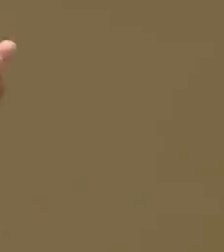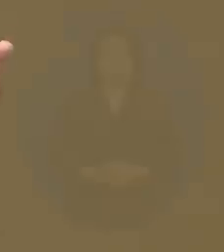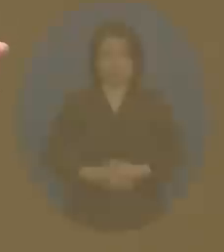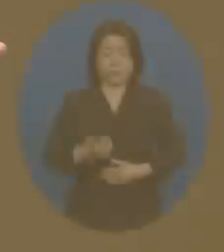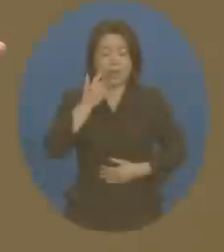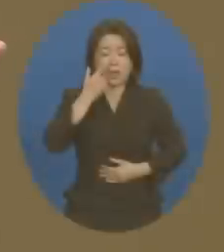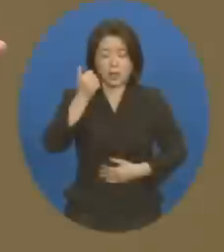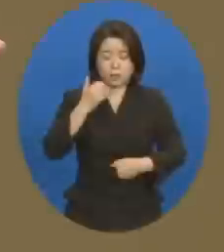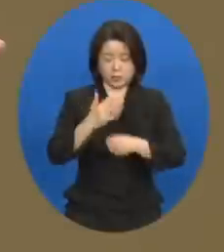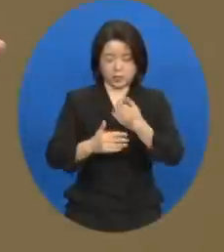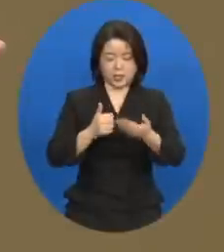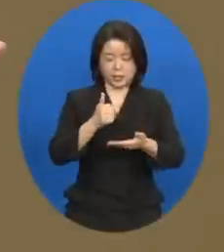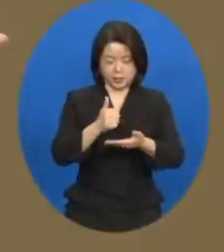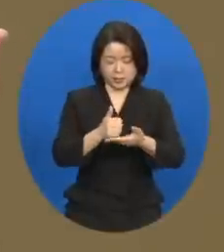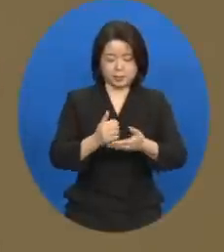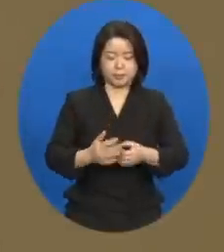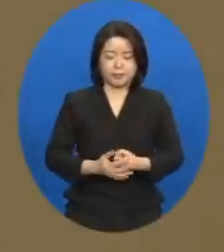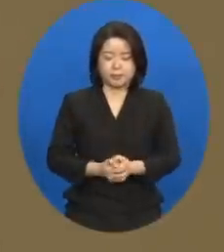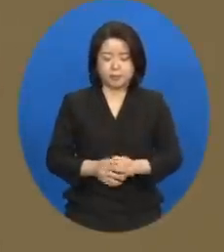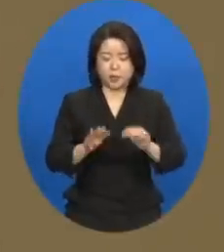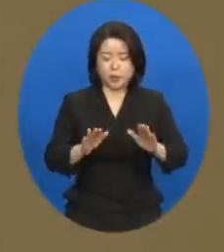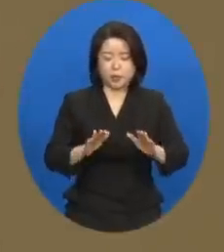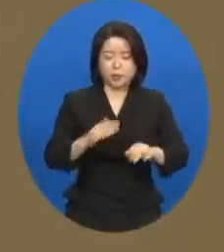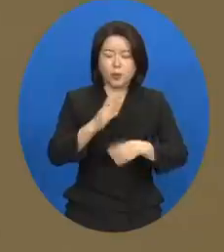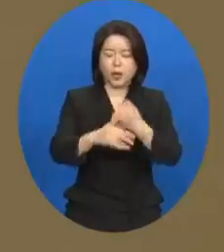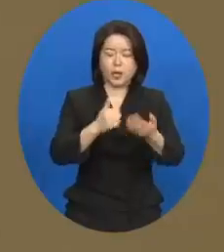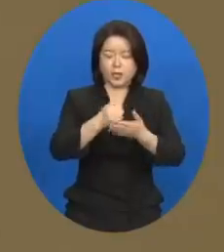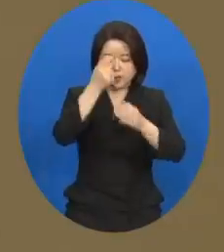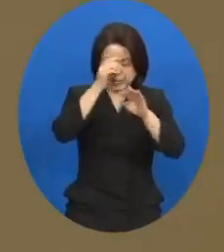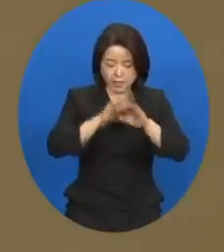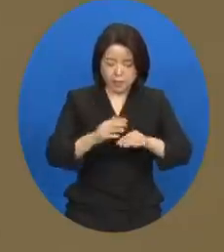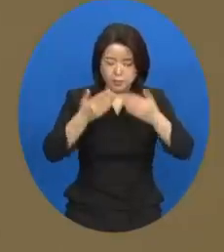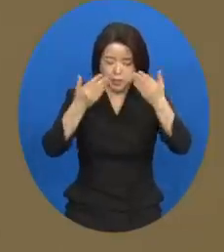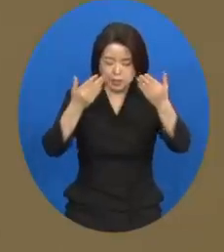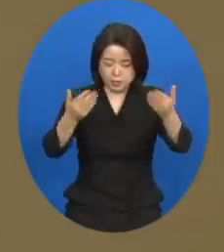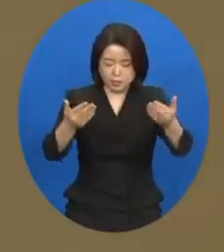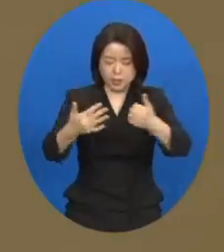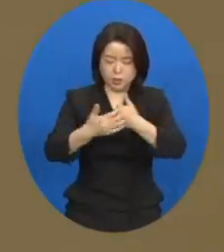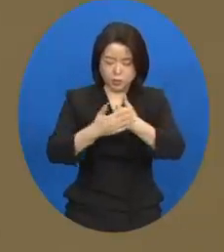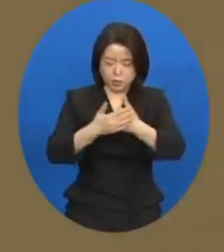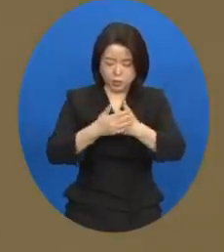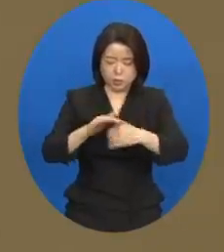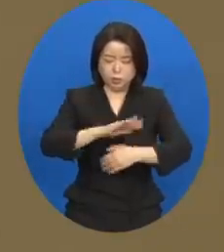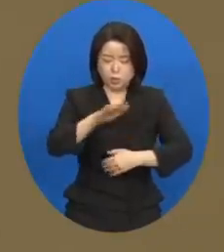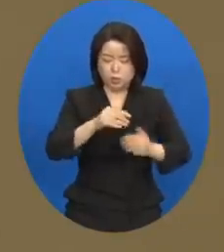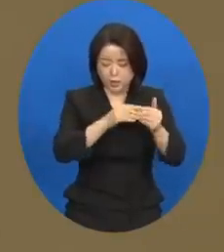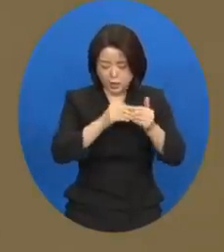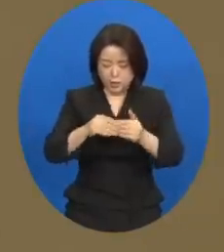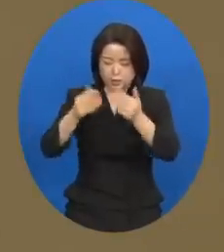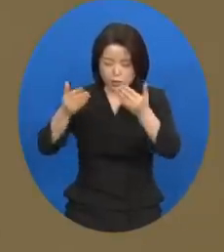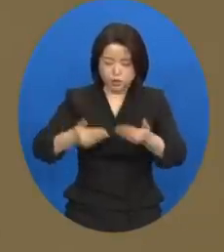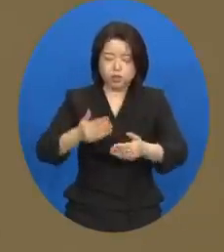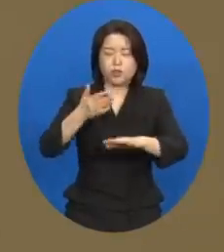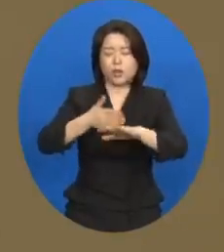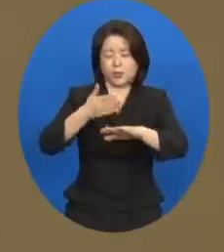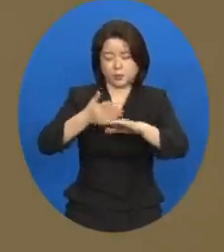아버지 하나님, 오늘도 하나님께 예배드릴 수 있게 우리를 인도해 주신 걸